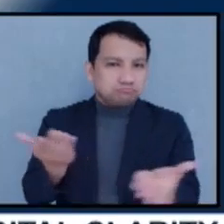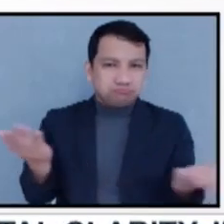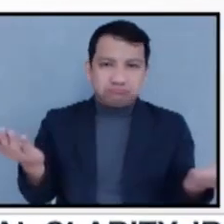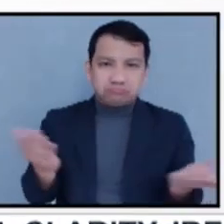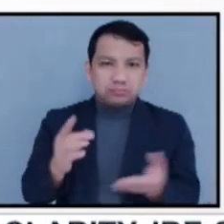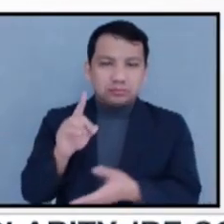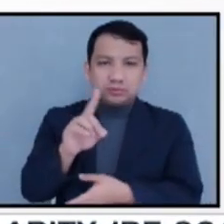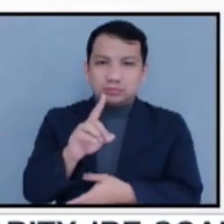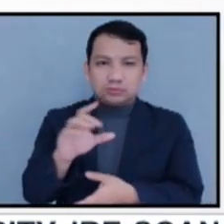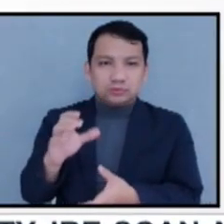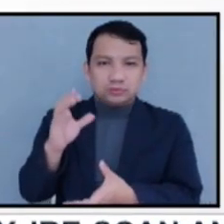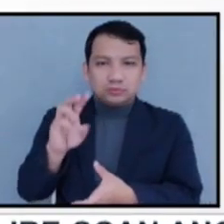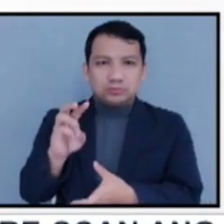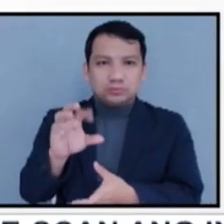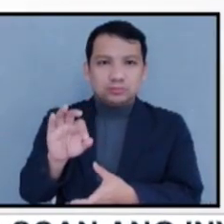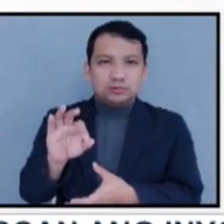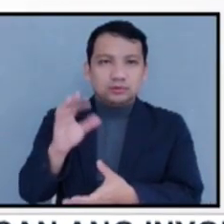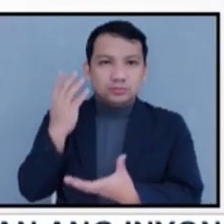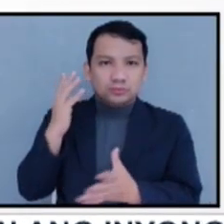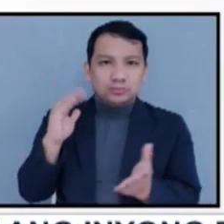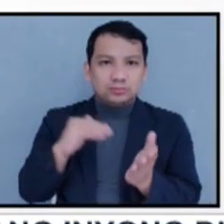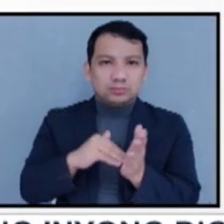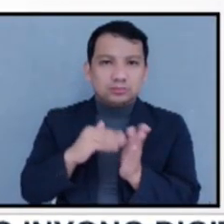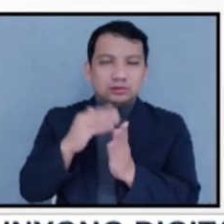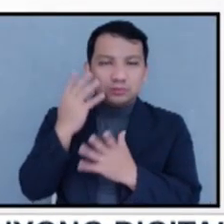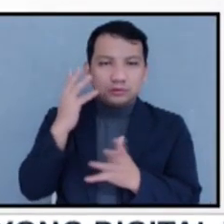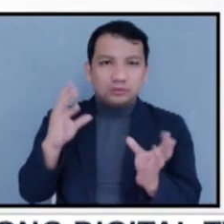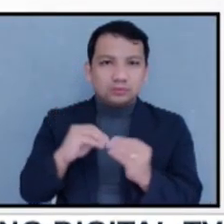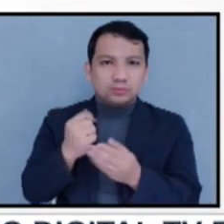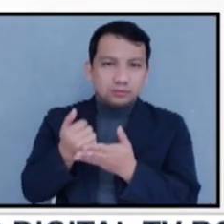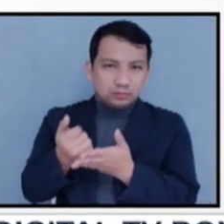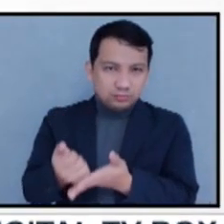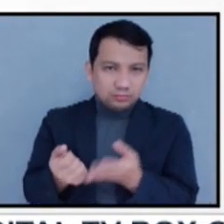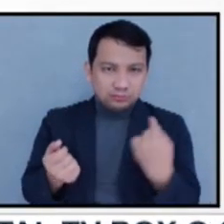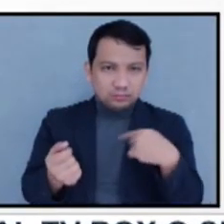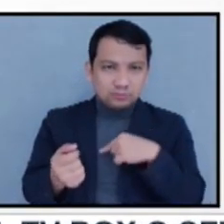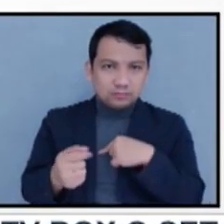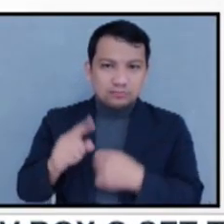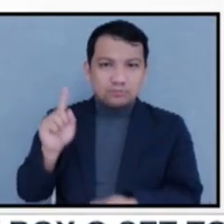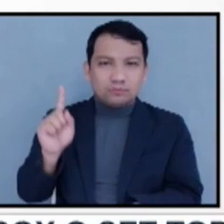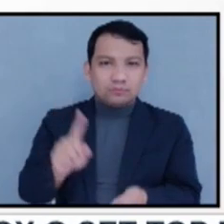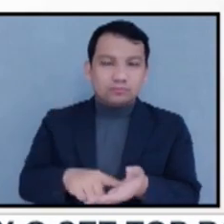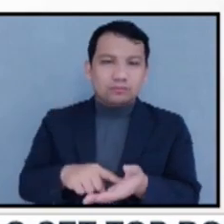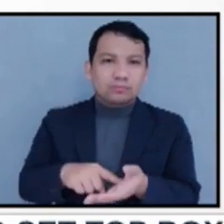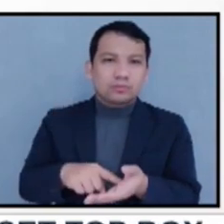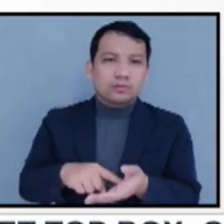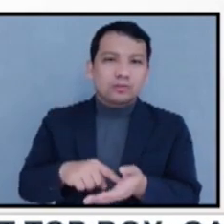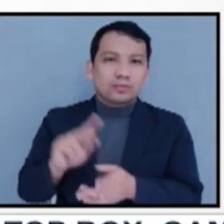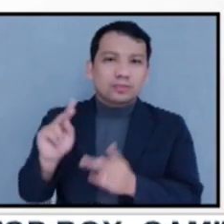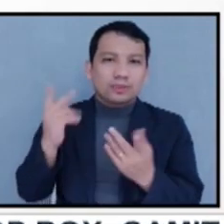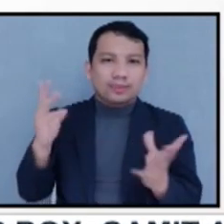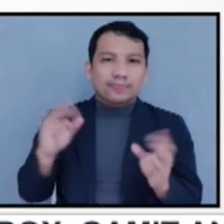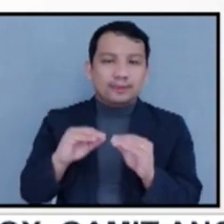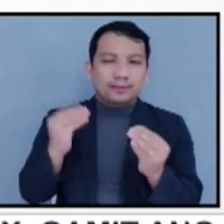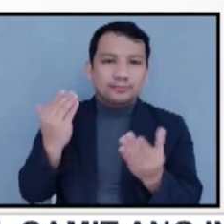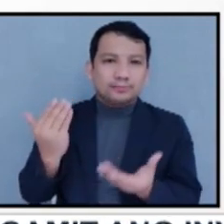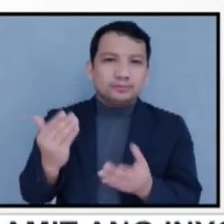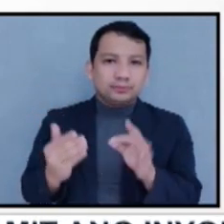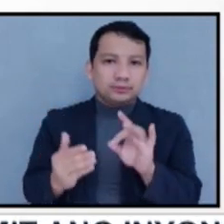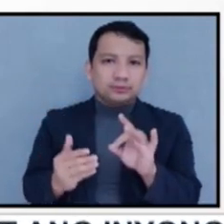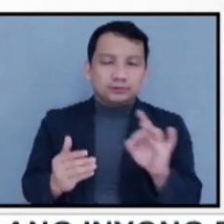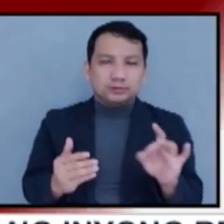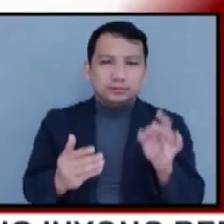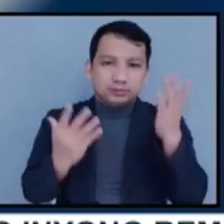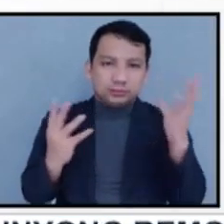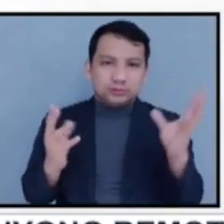169,000 individuals ang nananatili pa rin sa higit 1,000 evacuation center 28 naman ang naitalang nasa